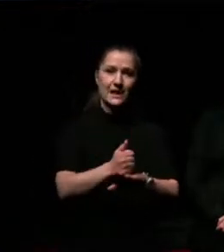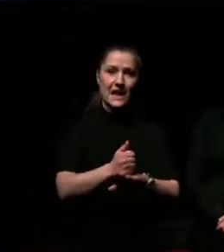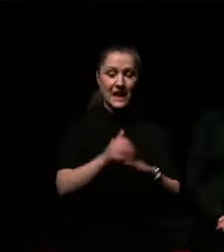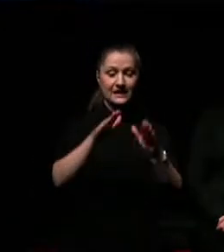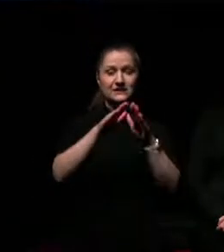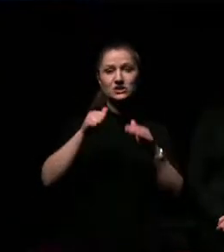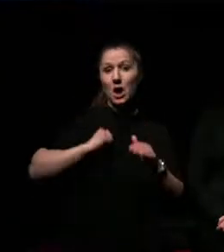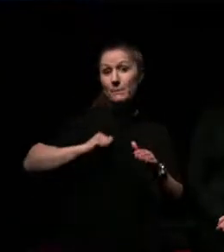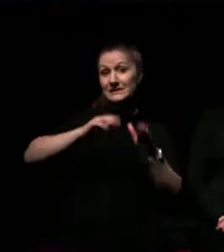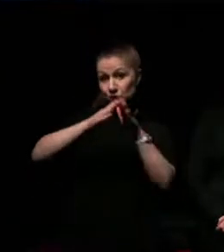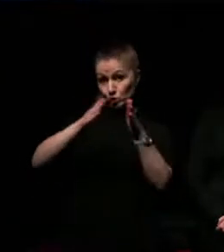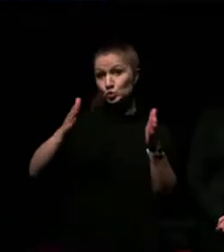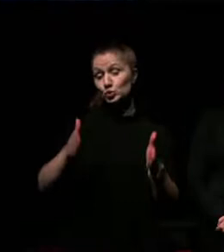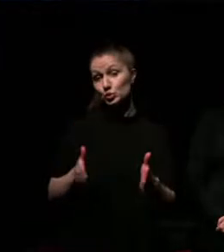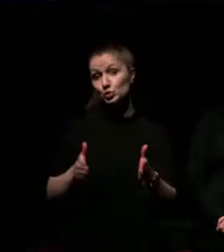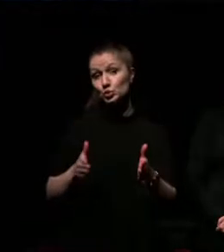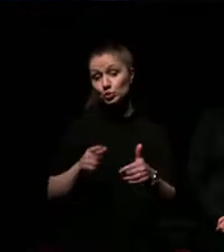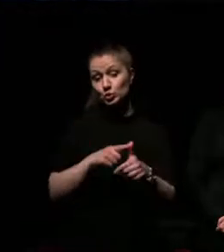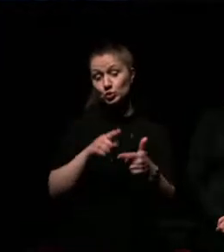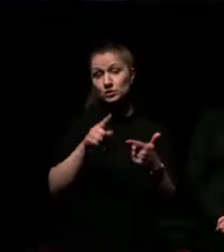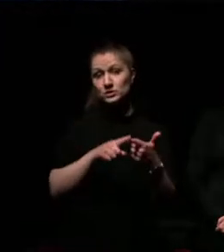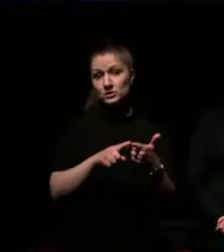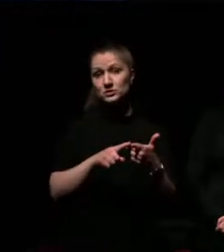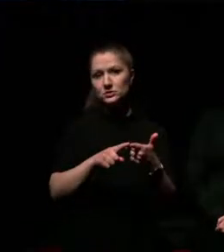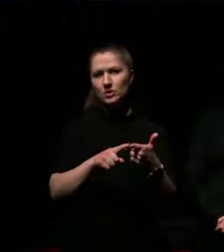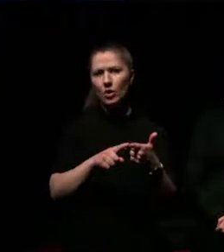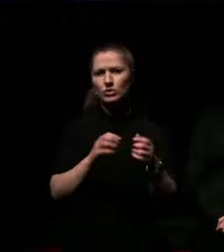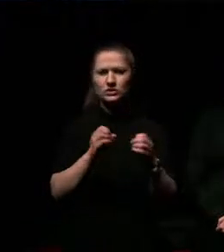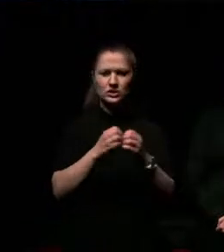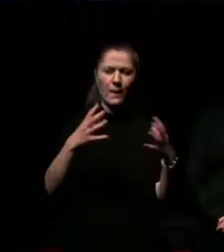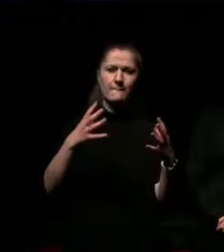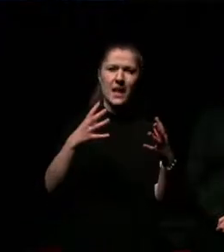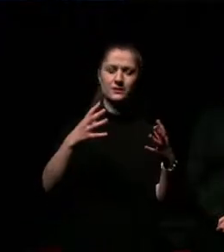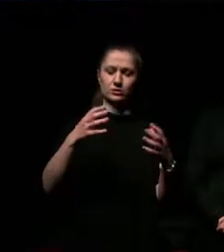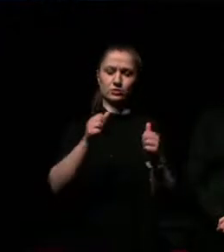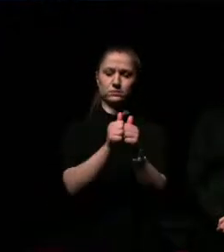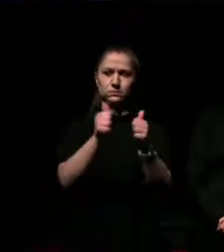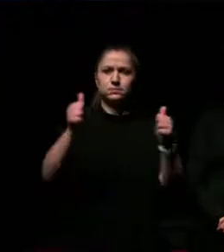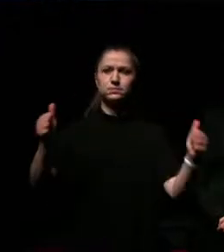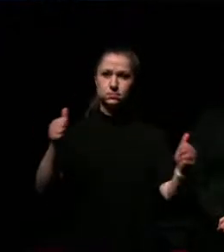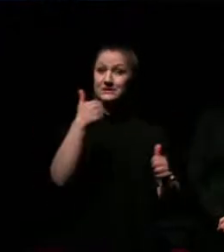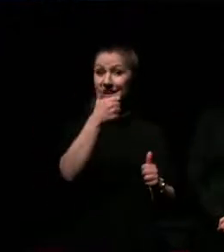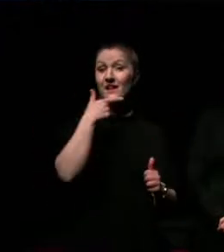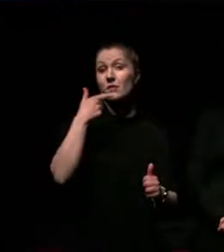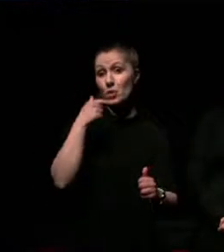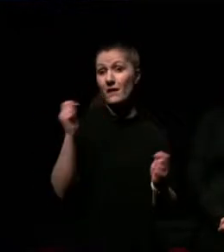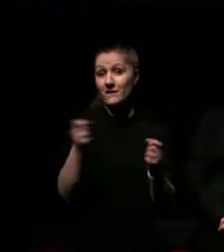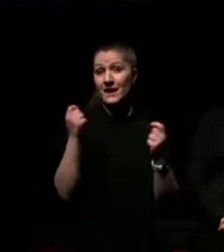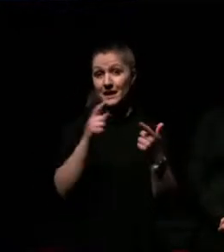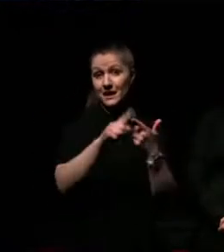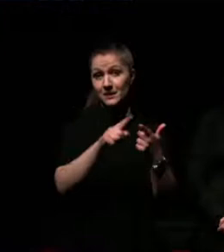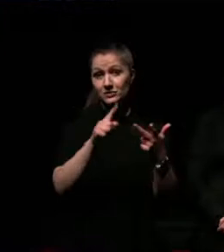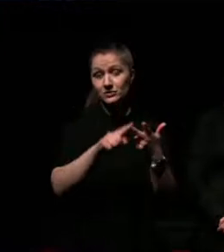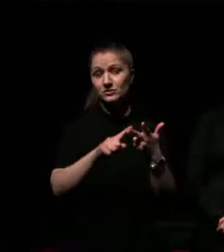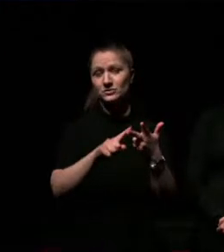hus, for å lage en større 6. februar-feiring, og for å synliggjøre Trondheims